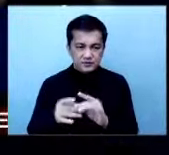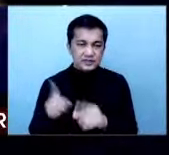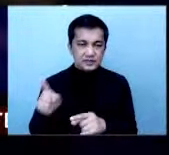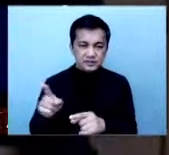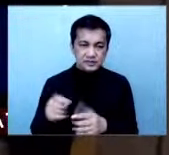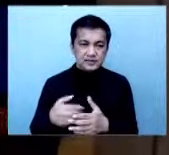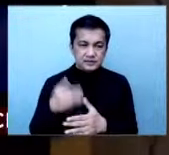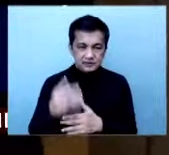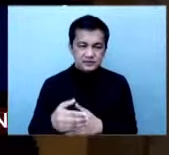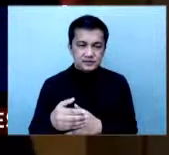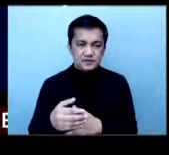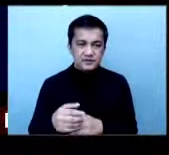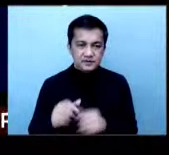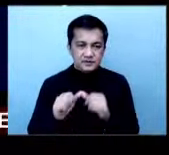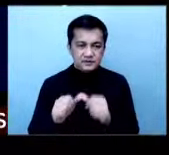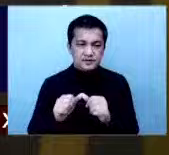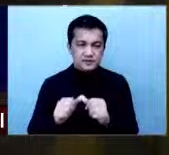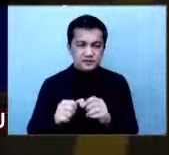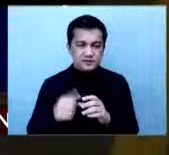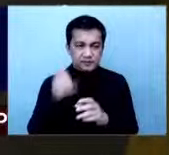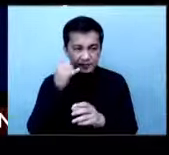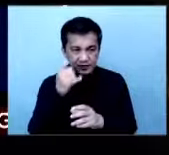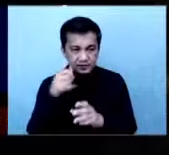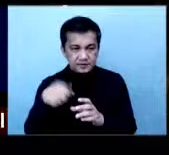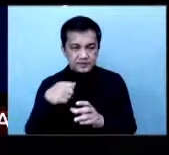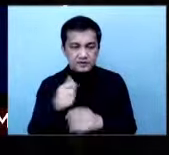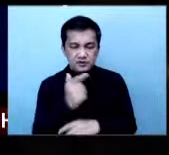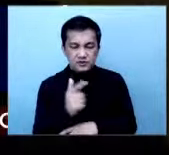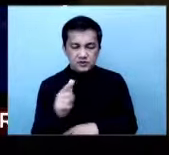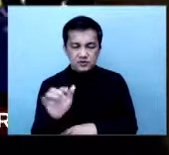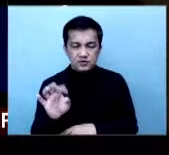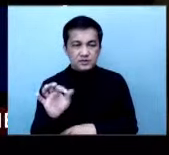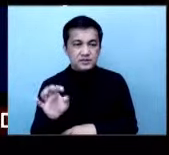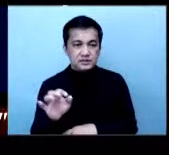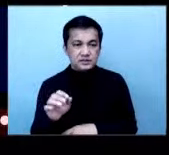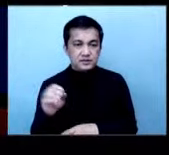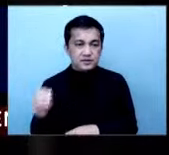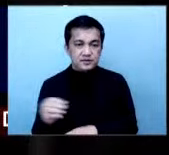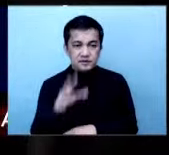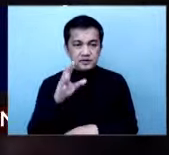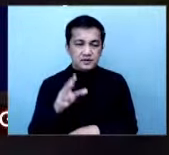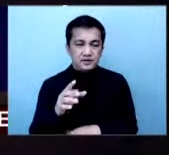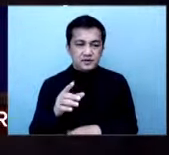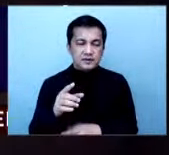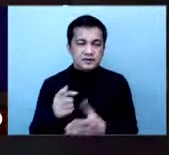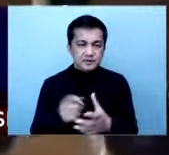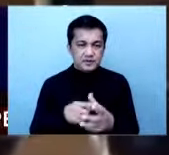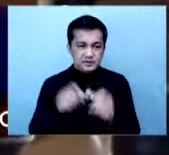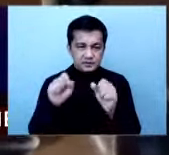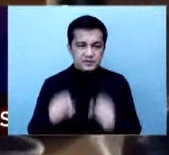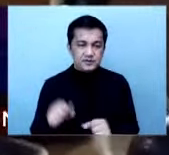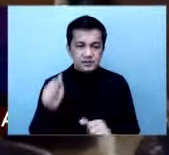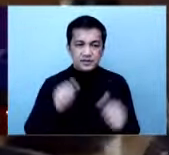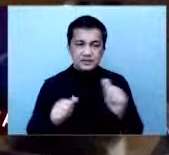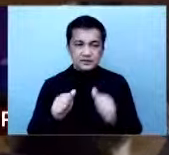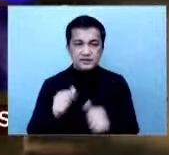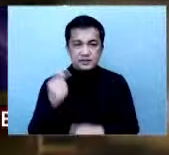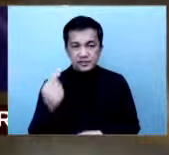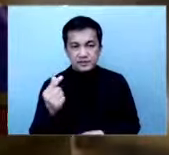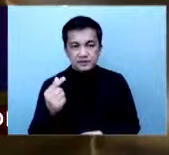magp atuloy sa taping 2019 pa ipinalabas ang unang season ng action K Drama na